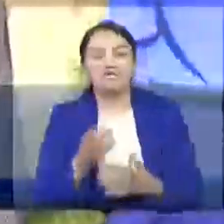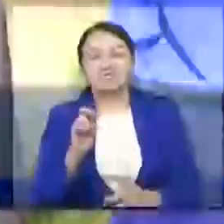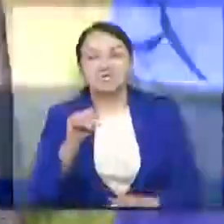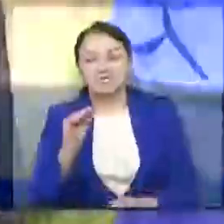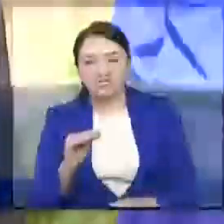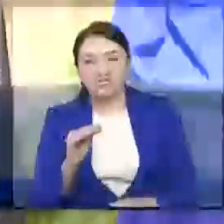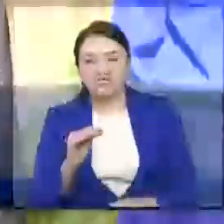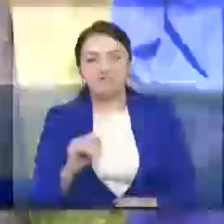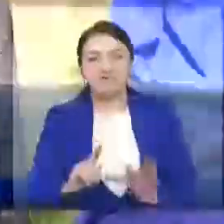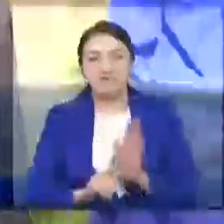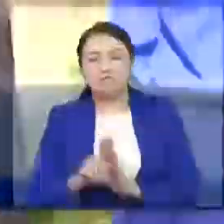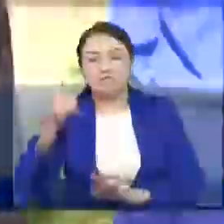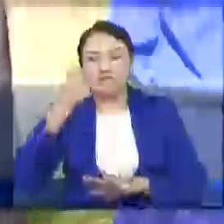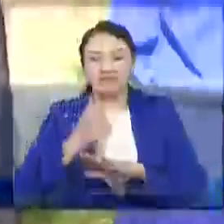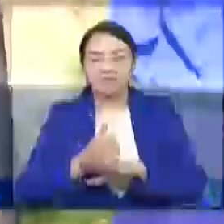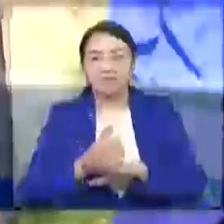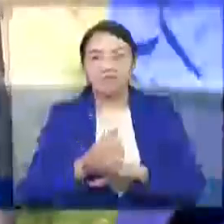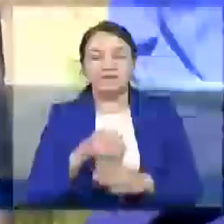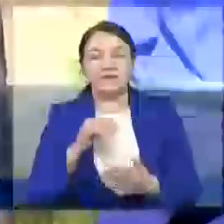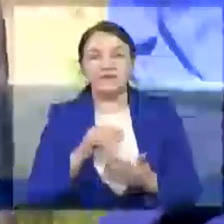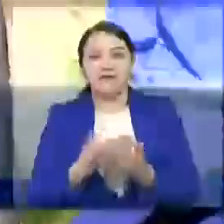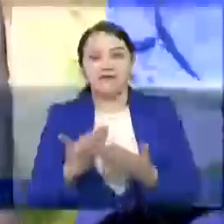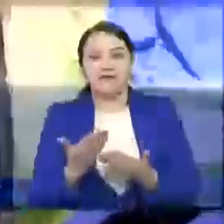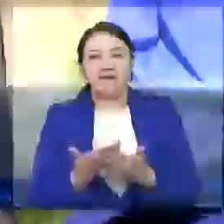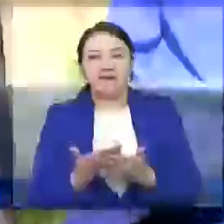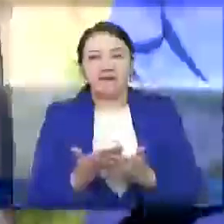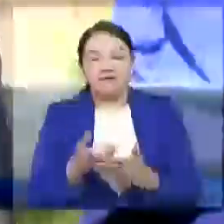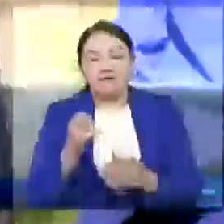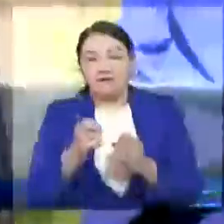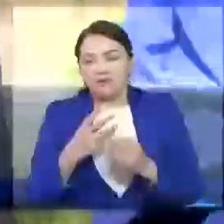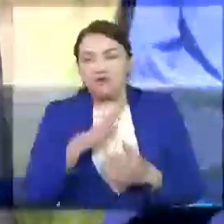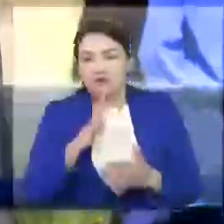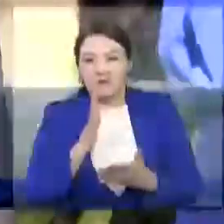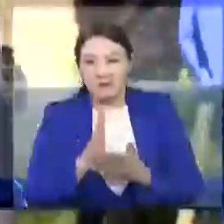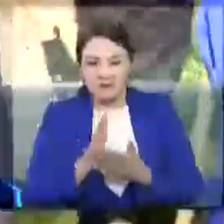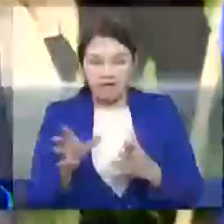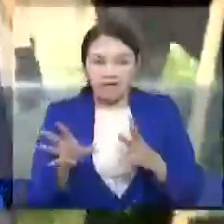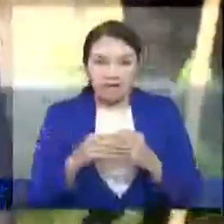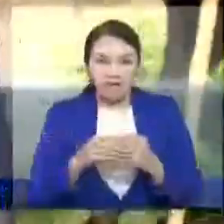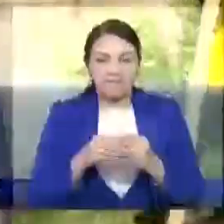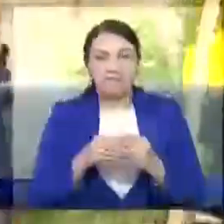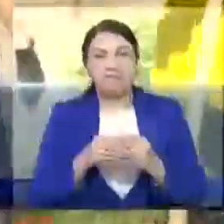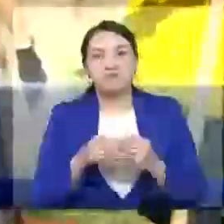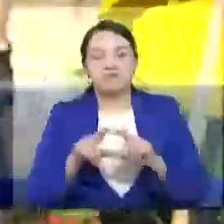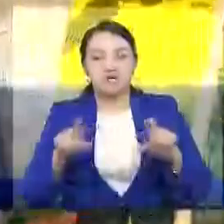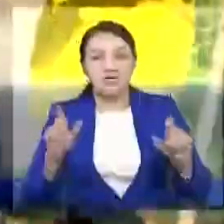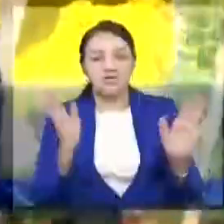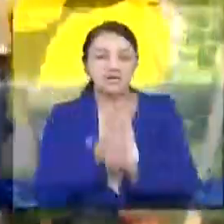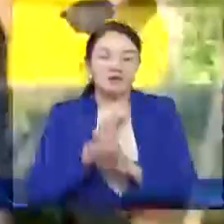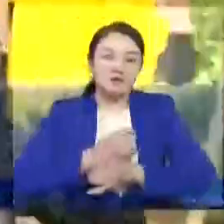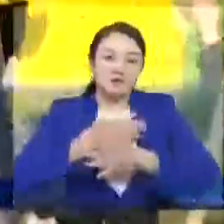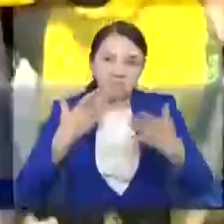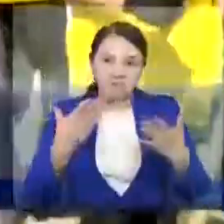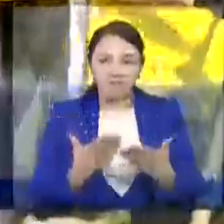челленджінің басты мақсаты төменгі сыныптарымызға үлгі өнеге көрсету болып табылады. Сонымен қатар мектебіміздегі